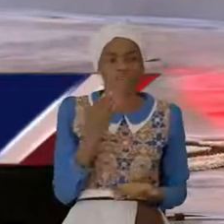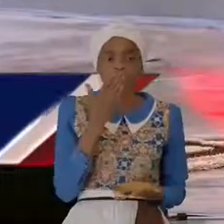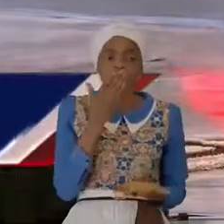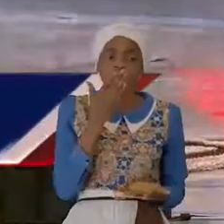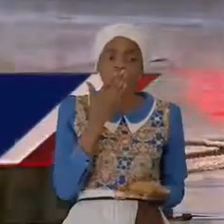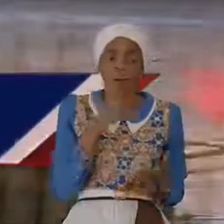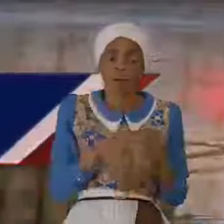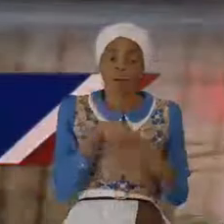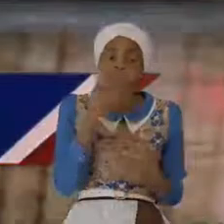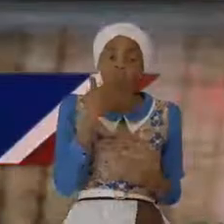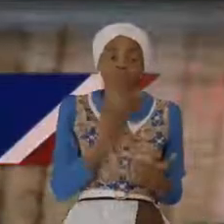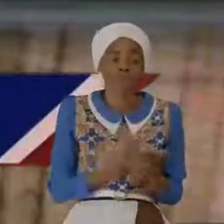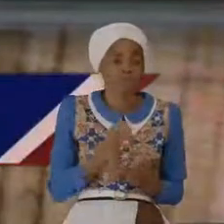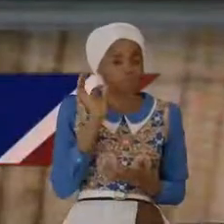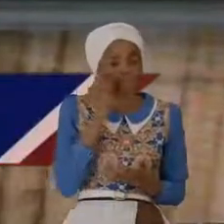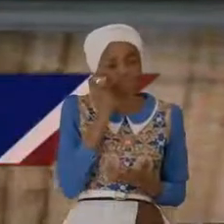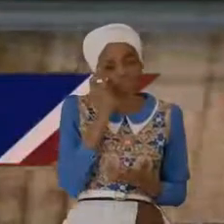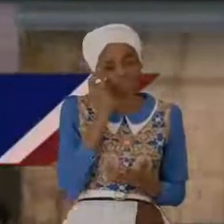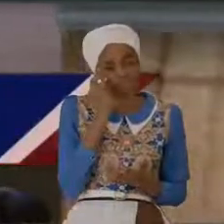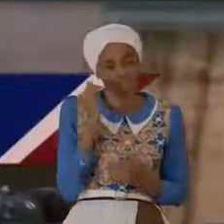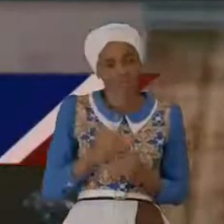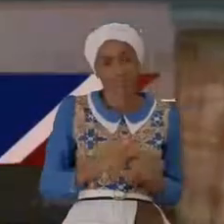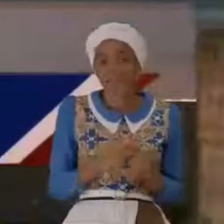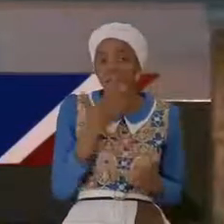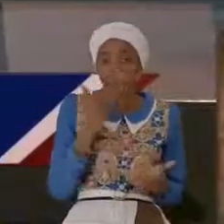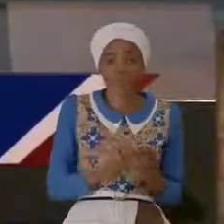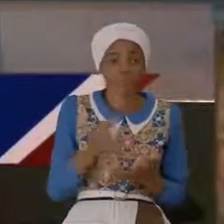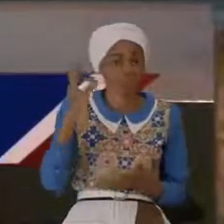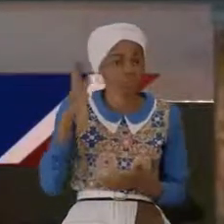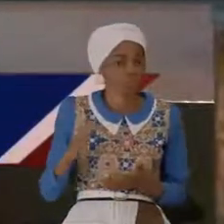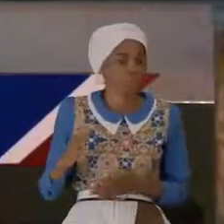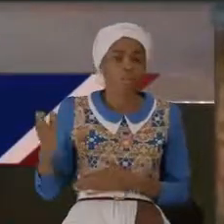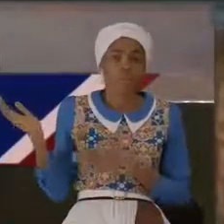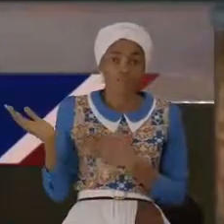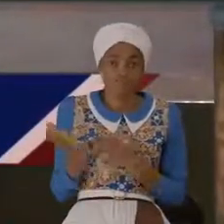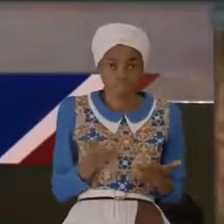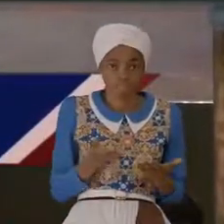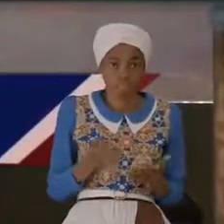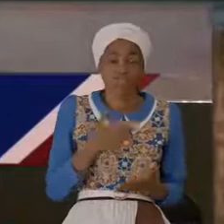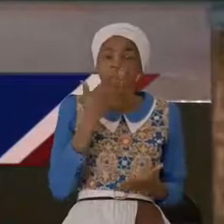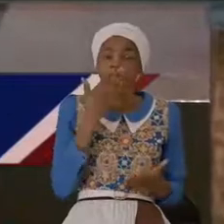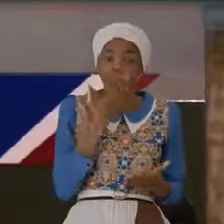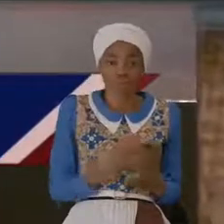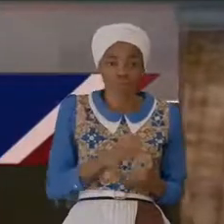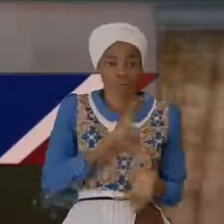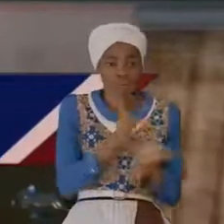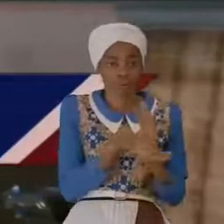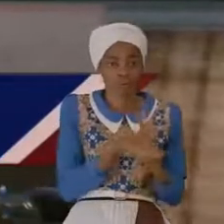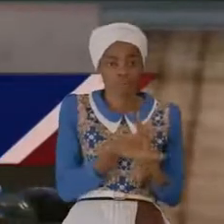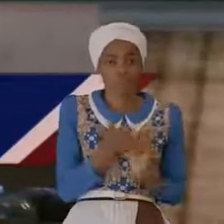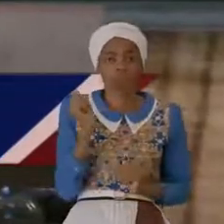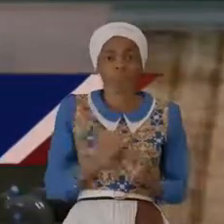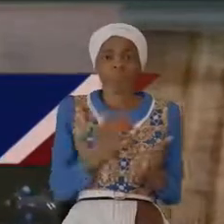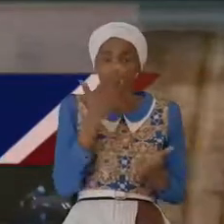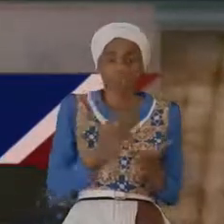Tout bon arbre porte de bons fruits. Tout bon prédicateur produit de bons convertis. Tout